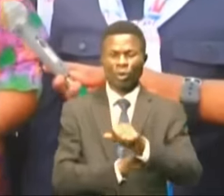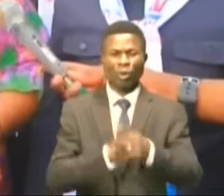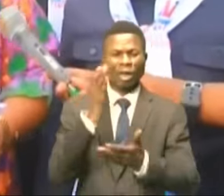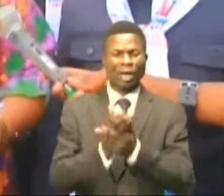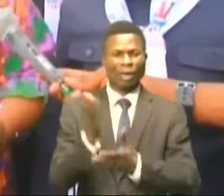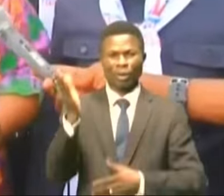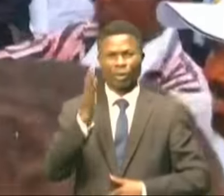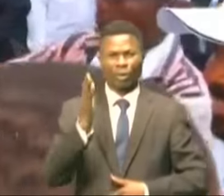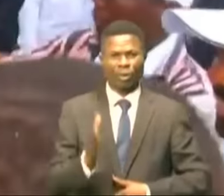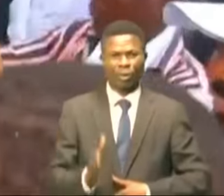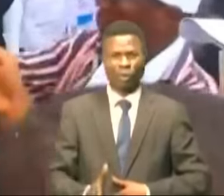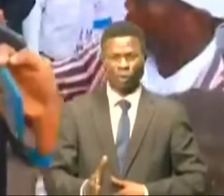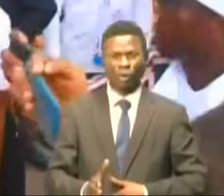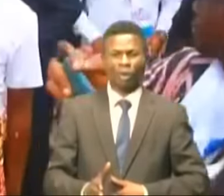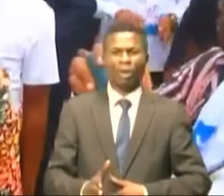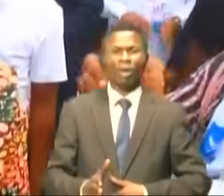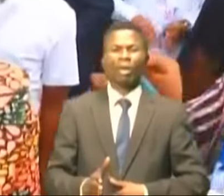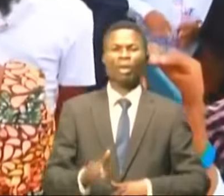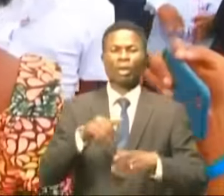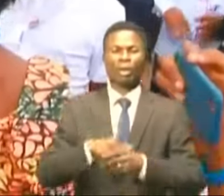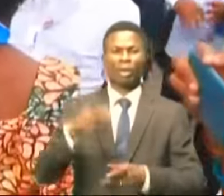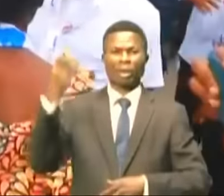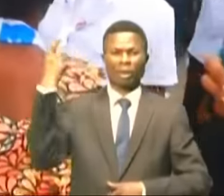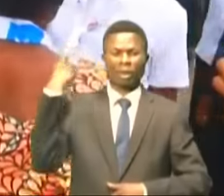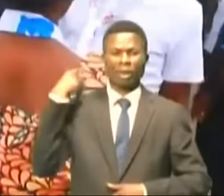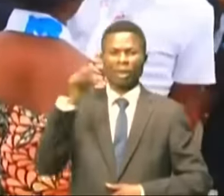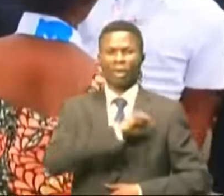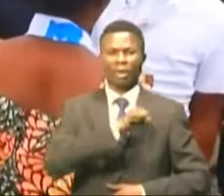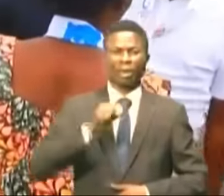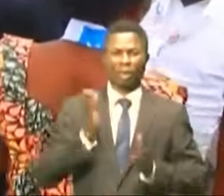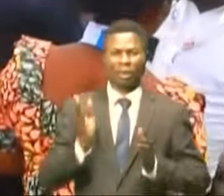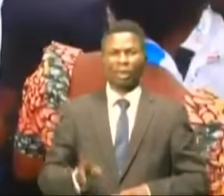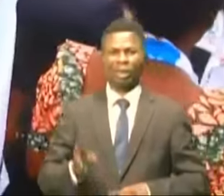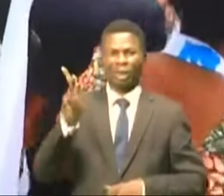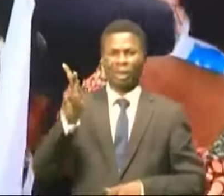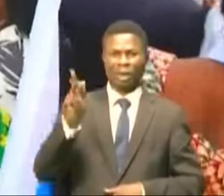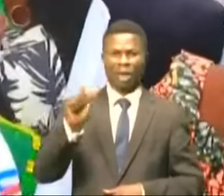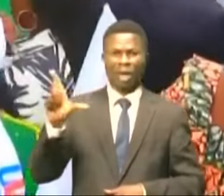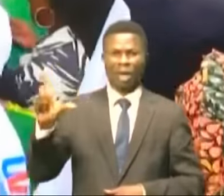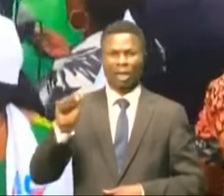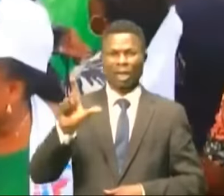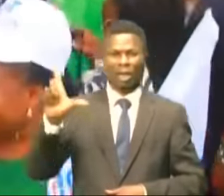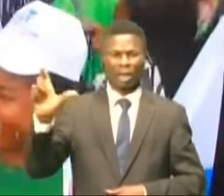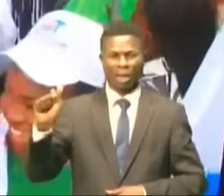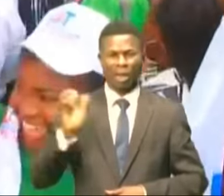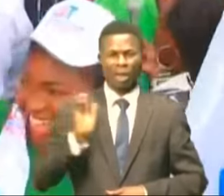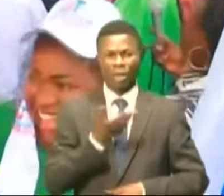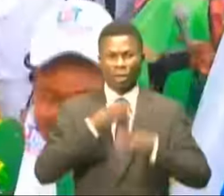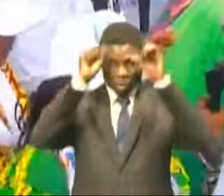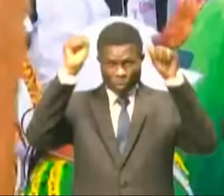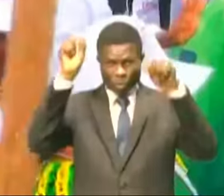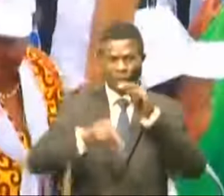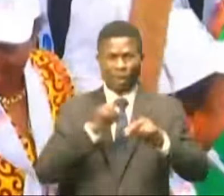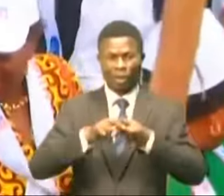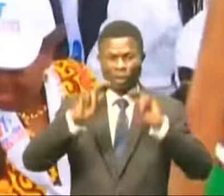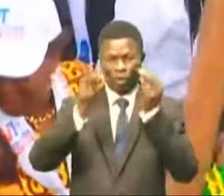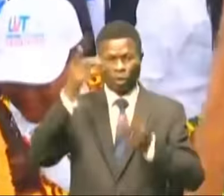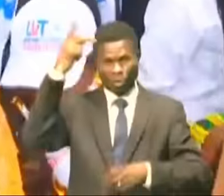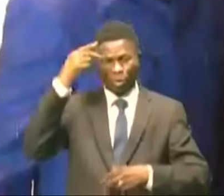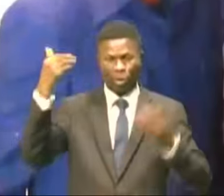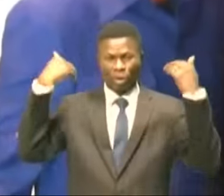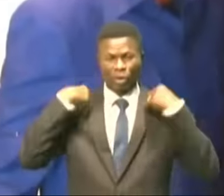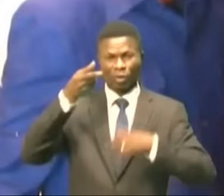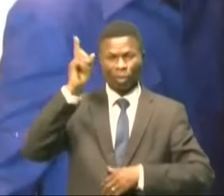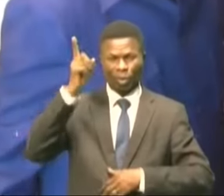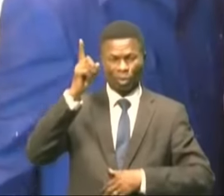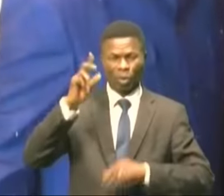indéfectible et sans condition à l'honorable José Kalala Ouakalala, notre président national et autorité morale